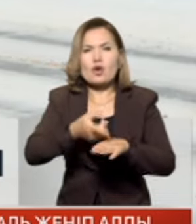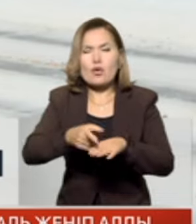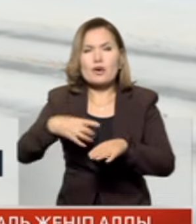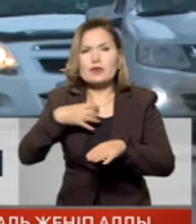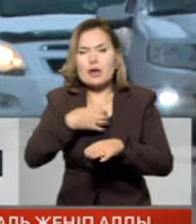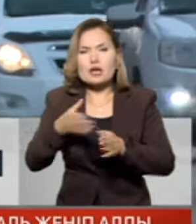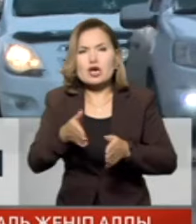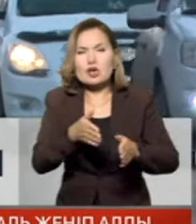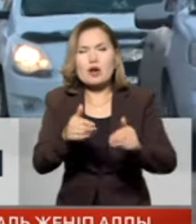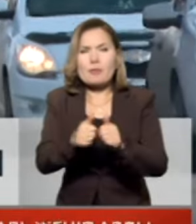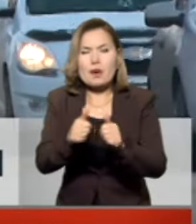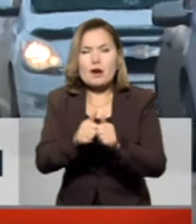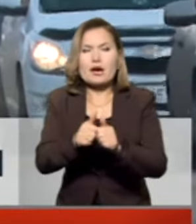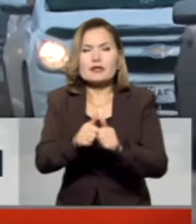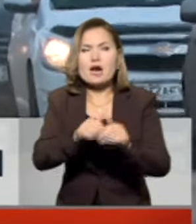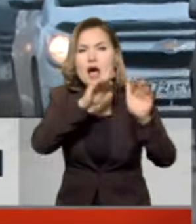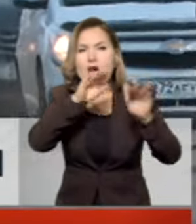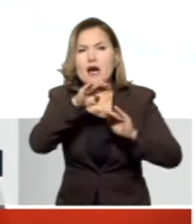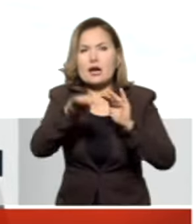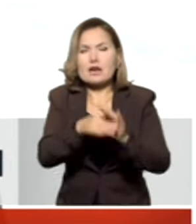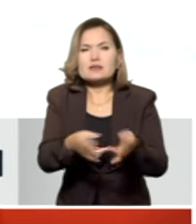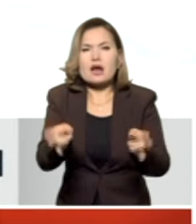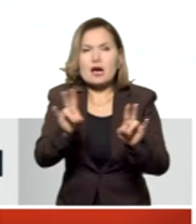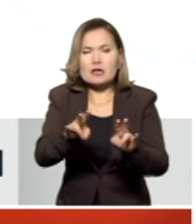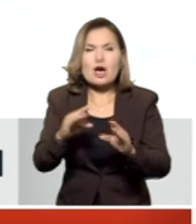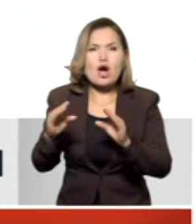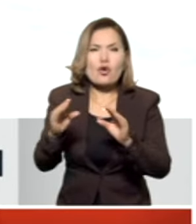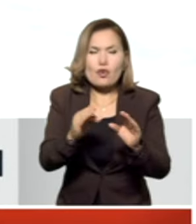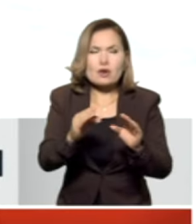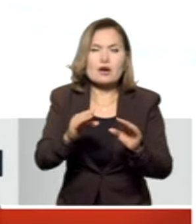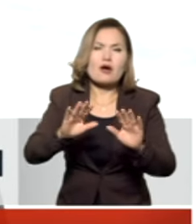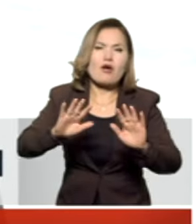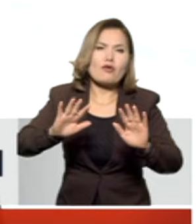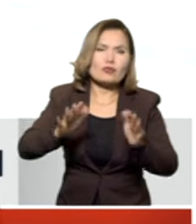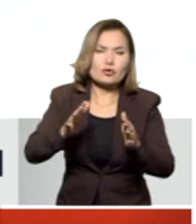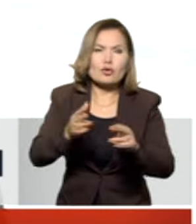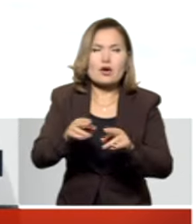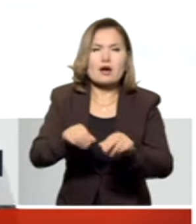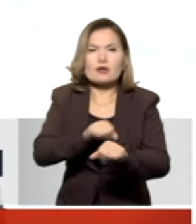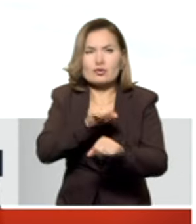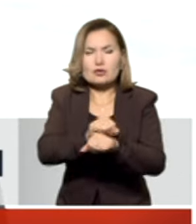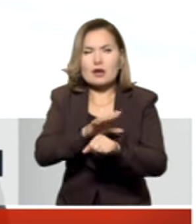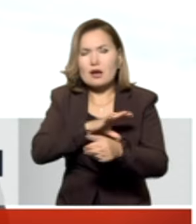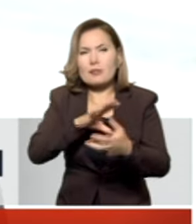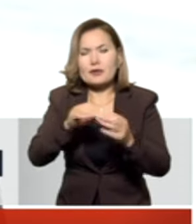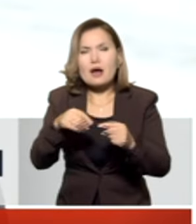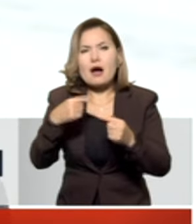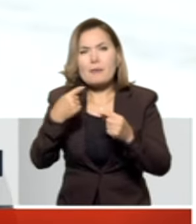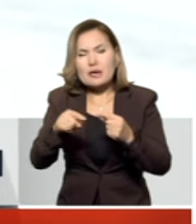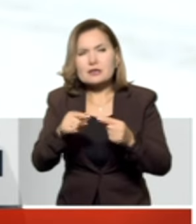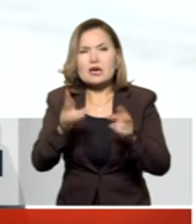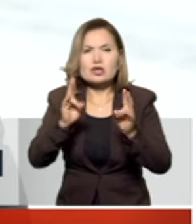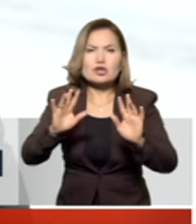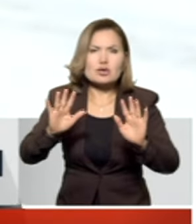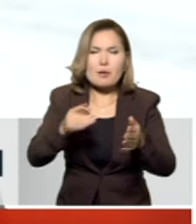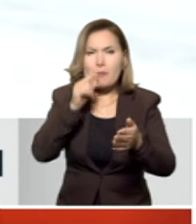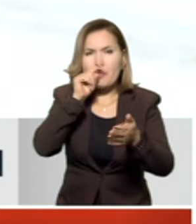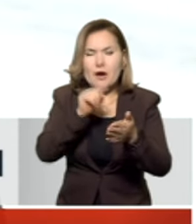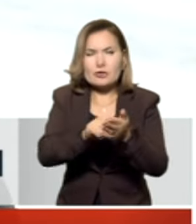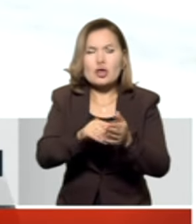бар жолдың бойында қар құрсауында қамалып қалсаңыз, көлігіңіз тайып, жол шетіне шығып кетсеңіз, немесе басқа да қиын жағдайға тап